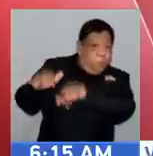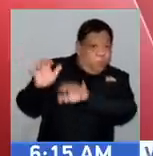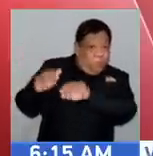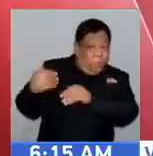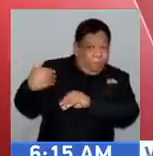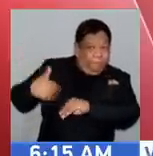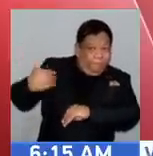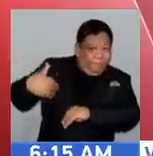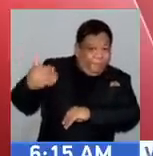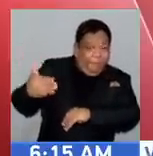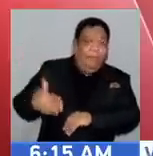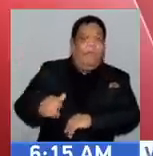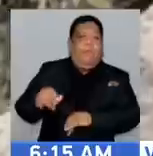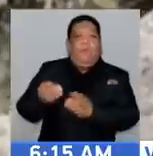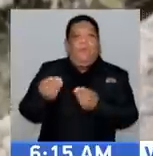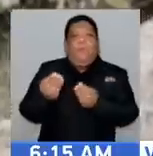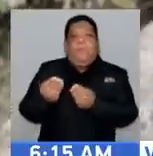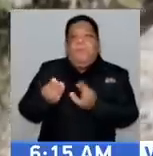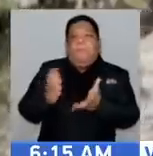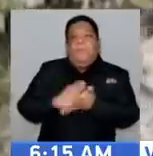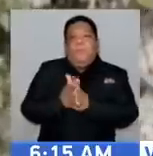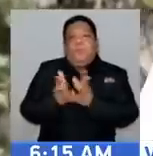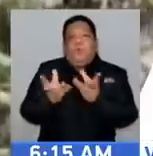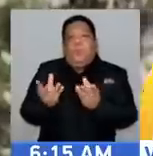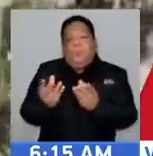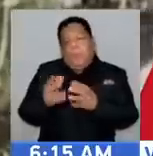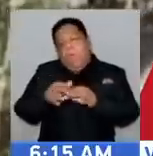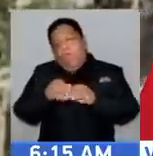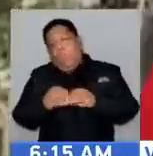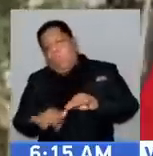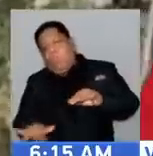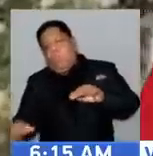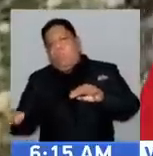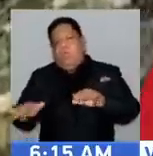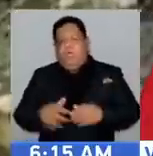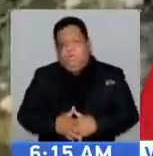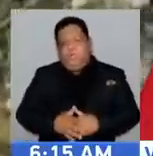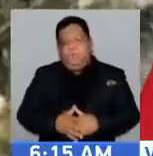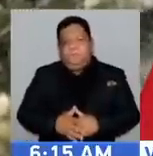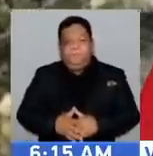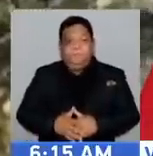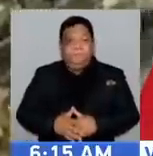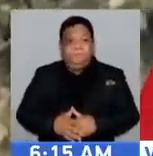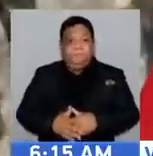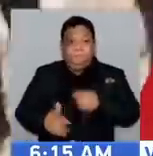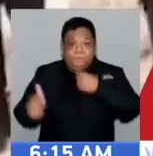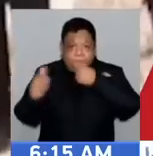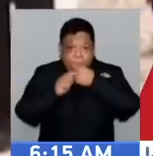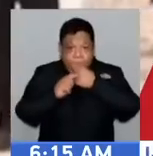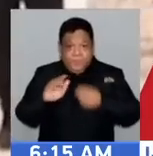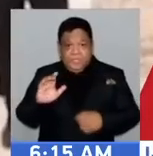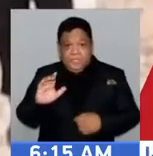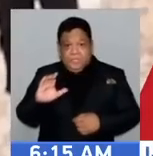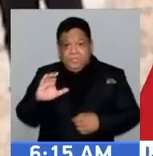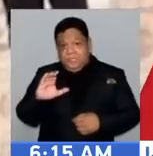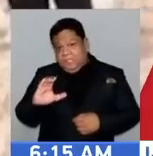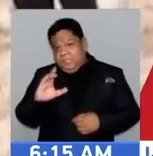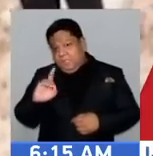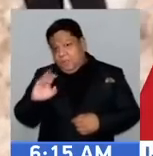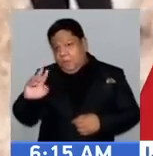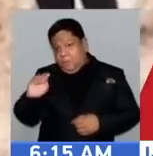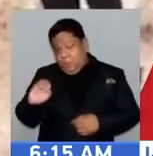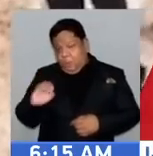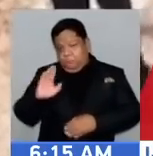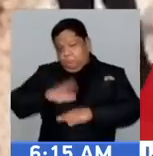sa iyang luta. Nagbabala ang CDRRMO na mag-ingat ang mga residente dahil nagpapatuloy pa